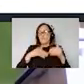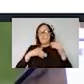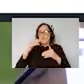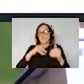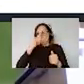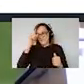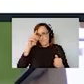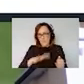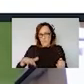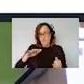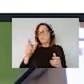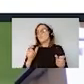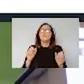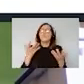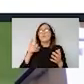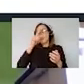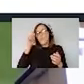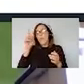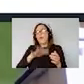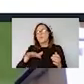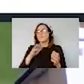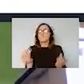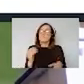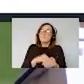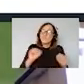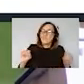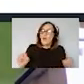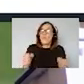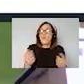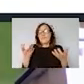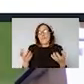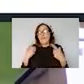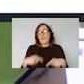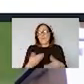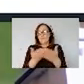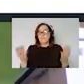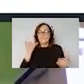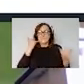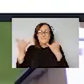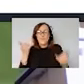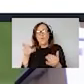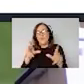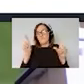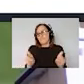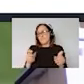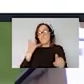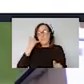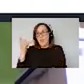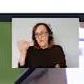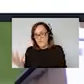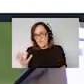społeczność, która będzie działała z nami. My możemy zachęcić osoby, żeby na przykład nawet dzwoniąc do nich początkowo,